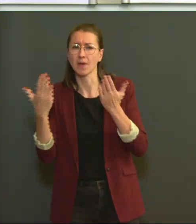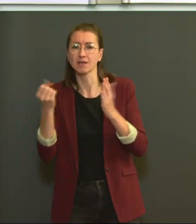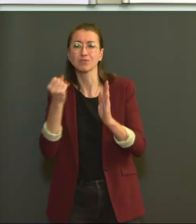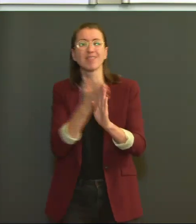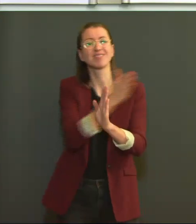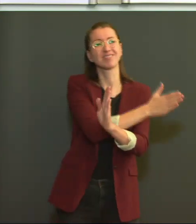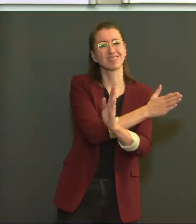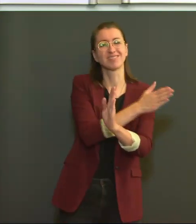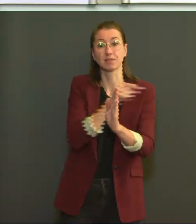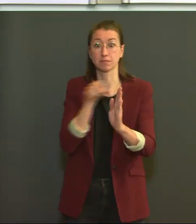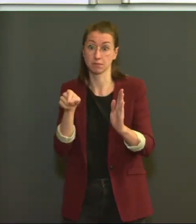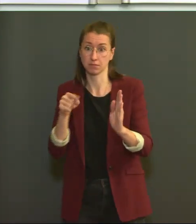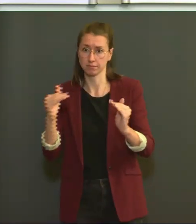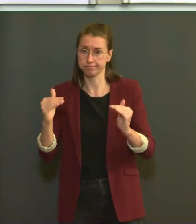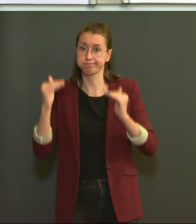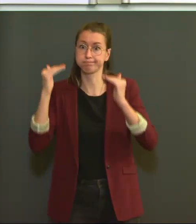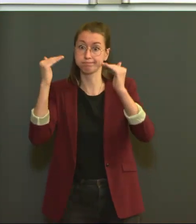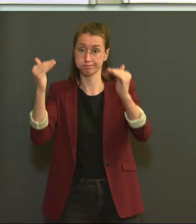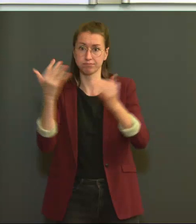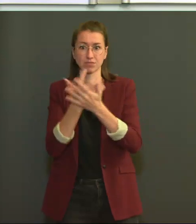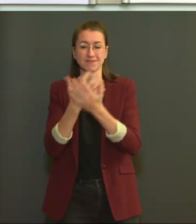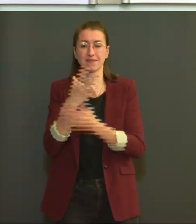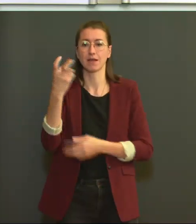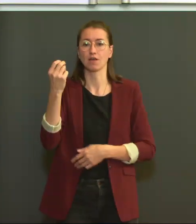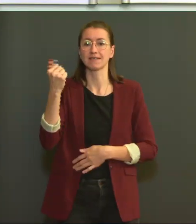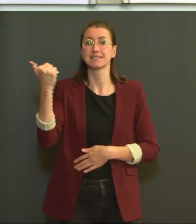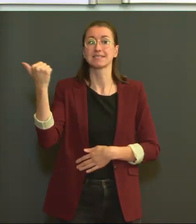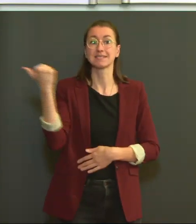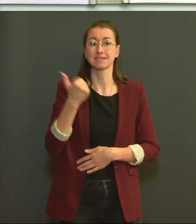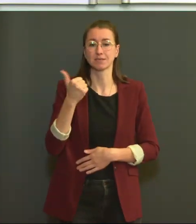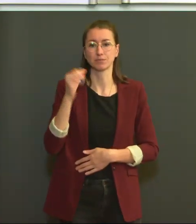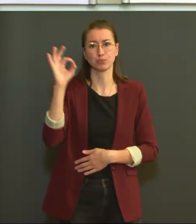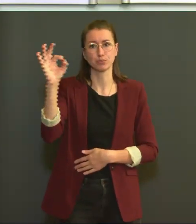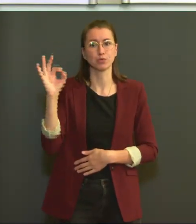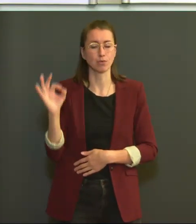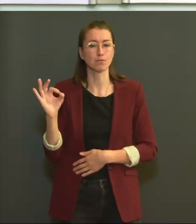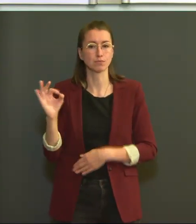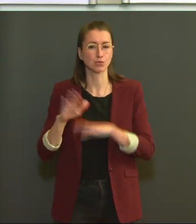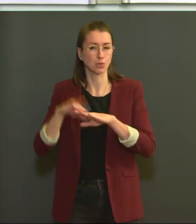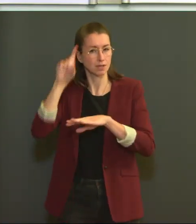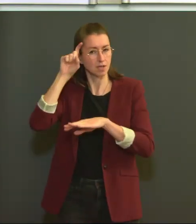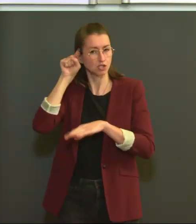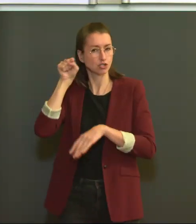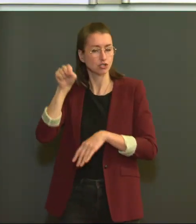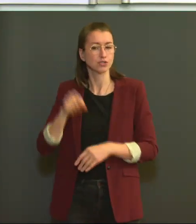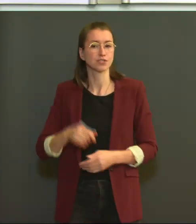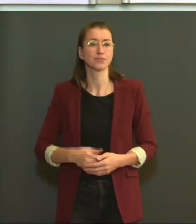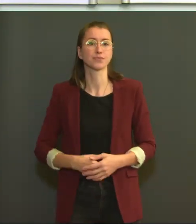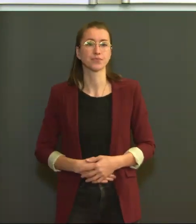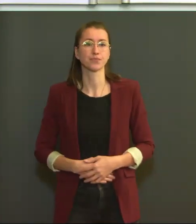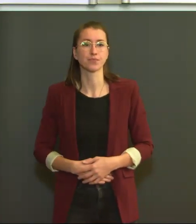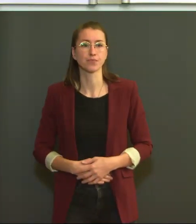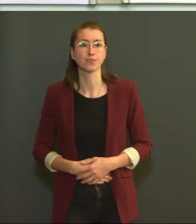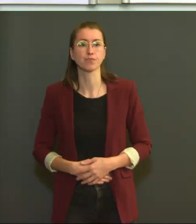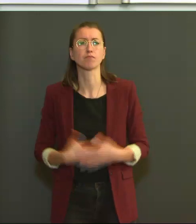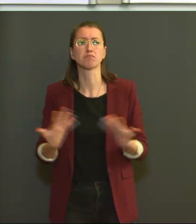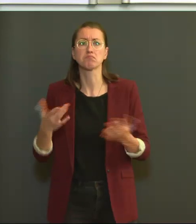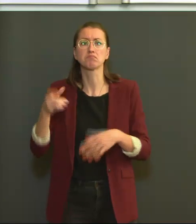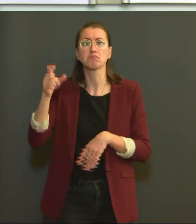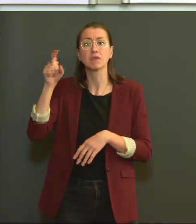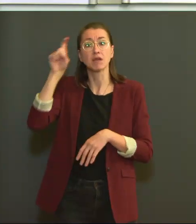par rapport à la semaine précédente. Les moyennes hebdomadaires y sont maintenant presque trois